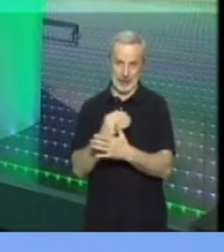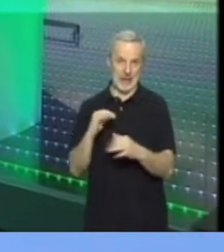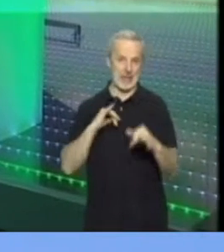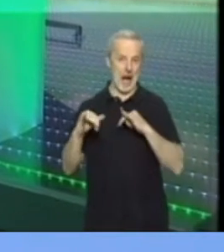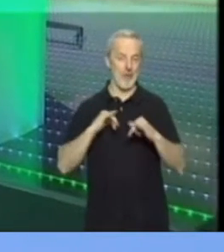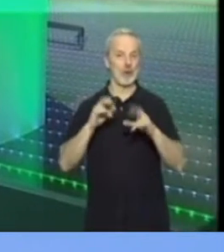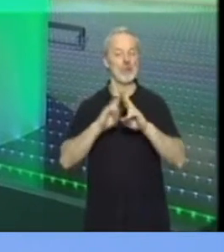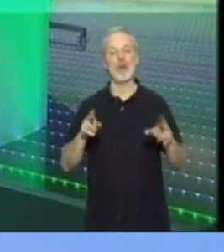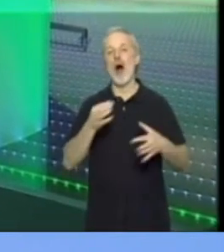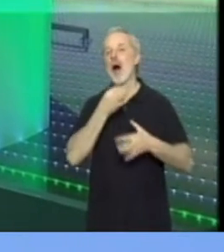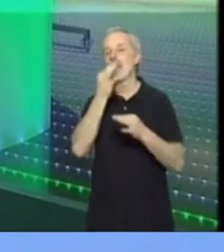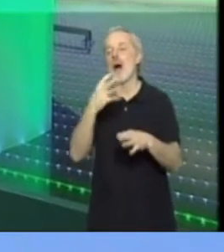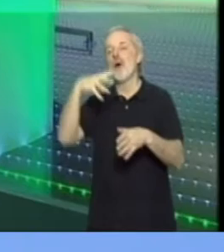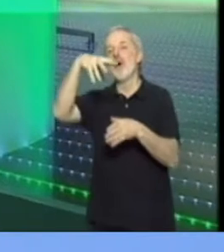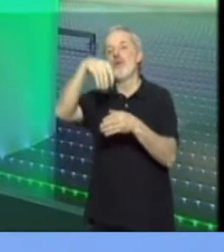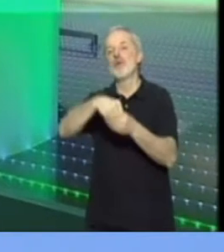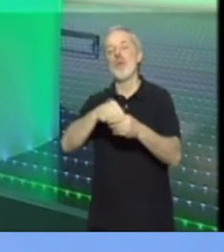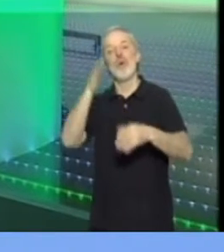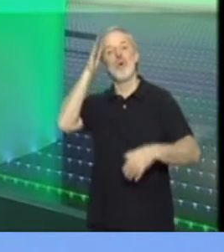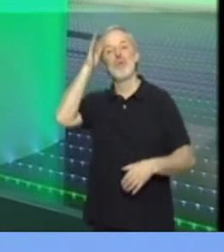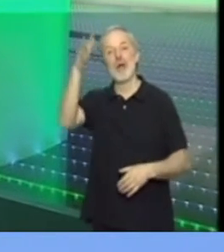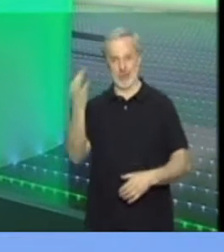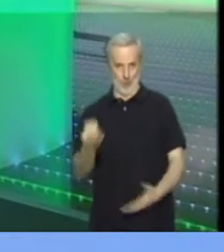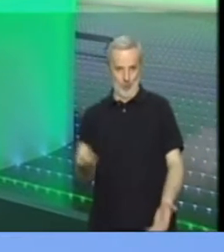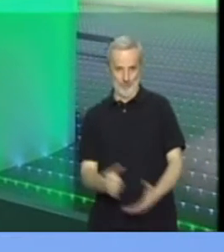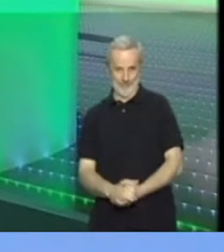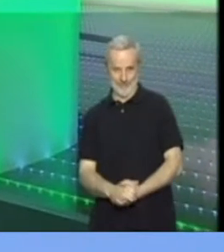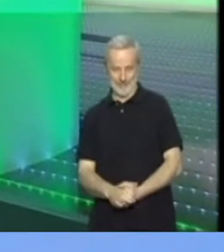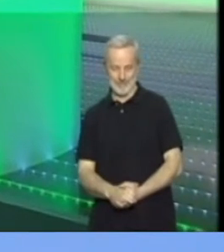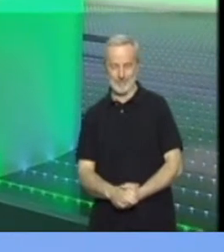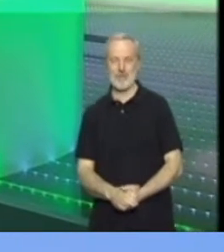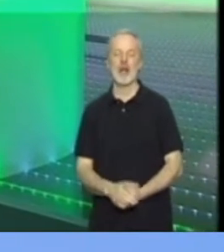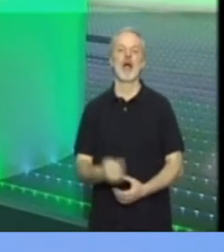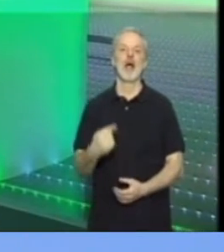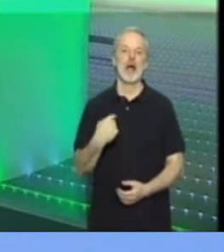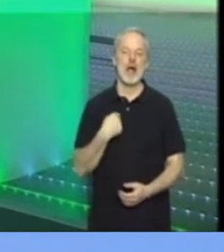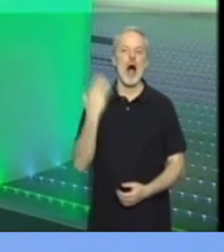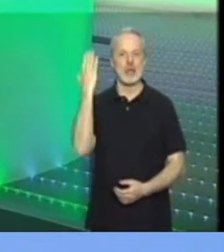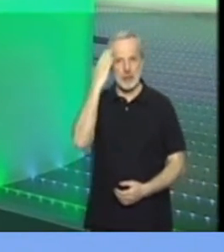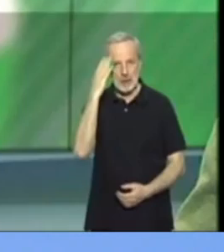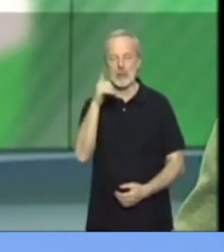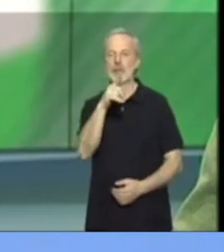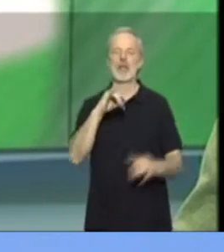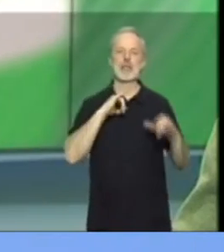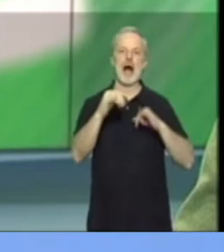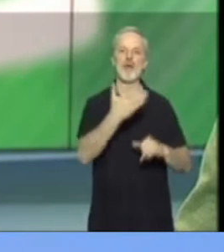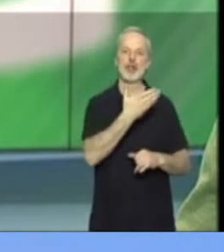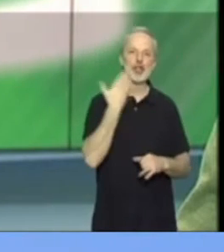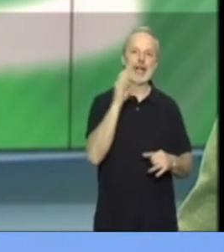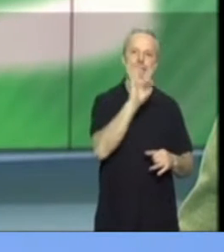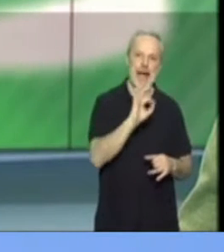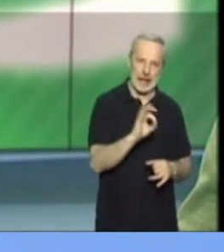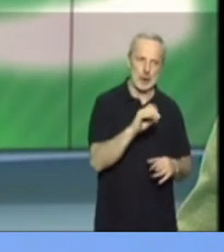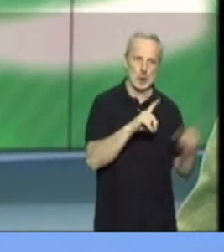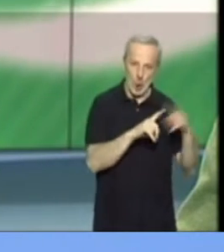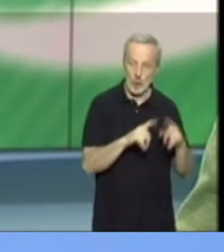Jaký bude? Co můžeme očekávat od letošního závodu Míru? Tak já si myslím, že vedle Czech Cycling Tour je závod Míru nejvýznamnějším závodem na